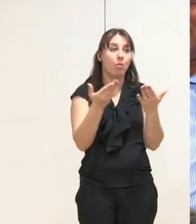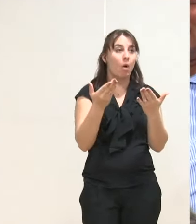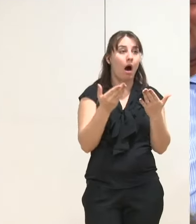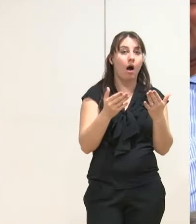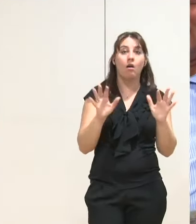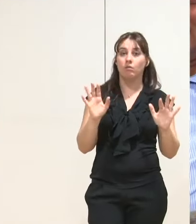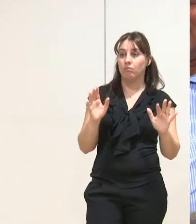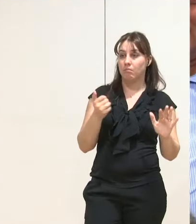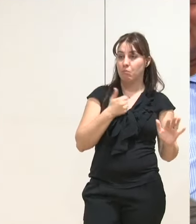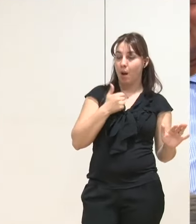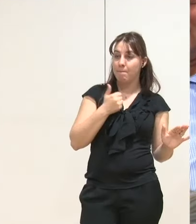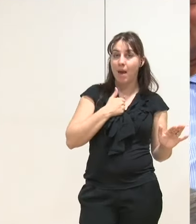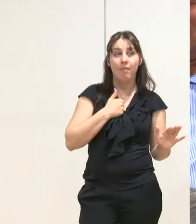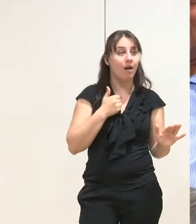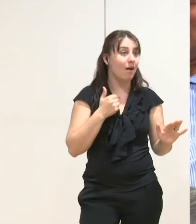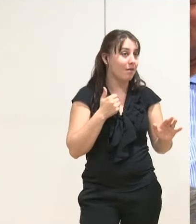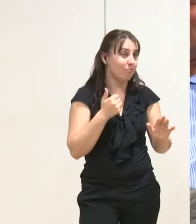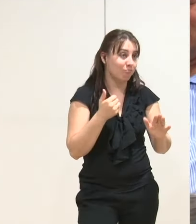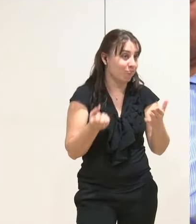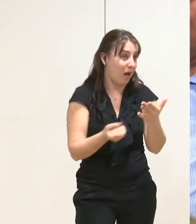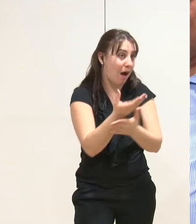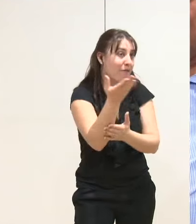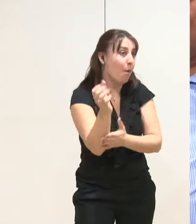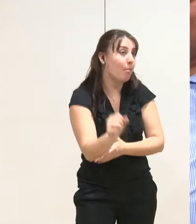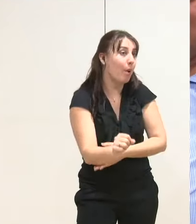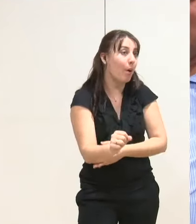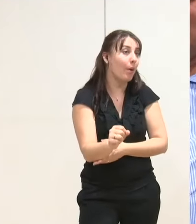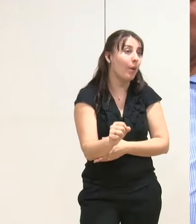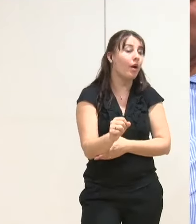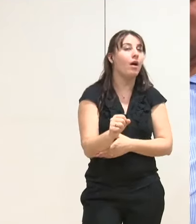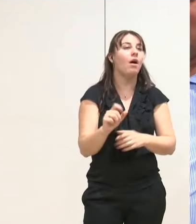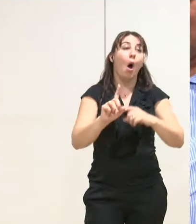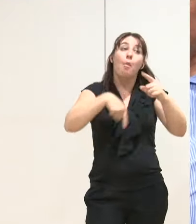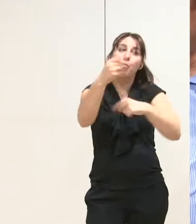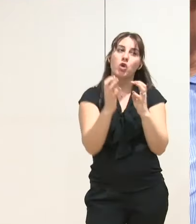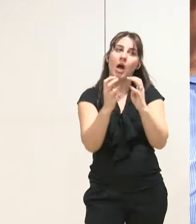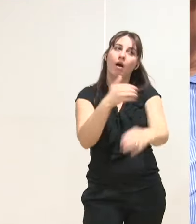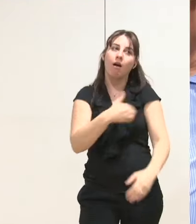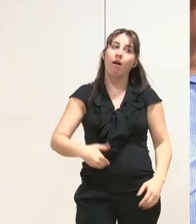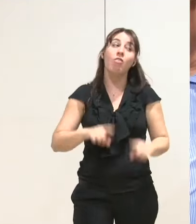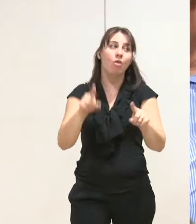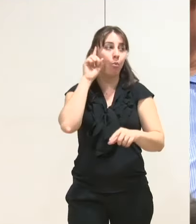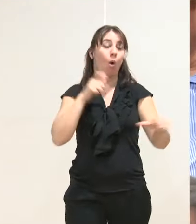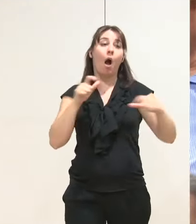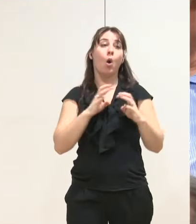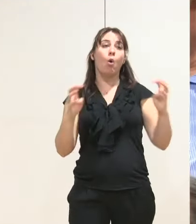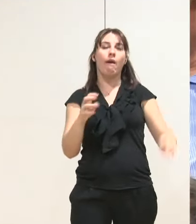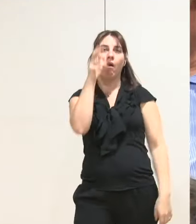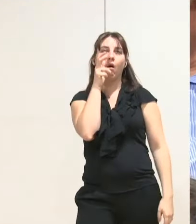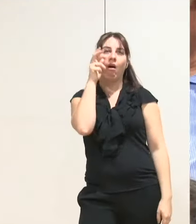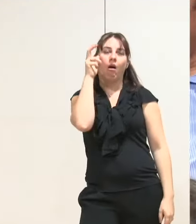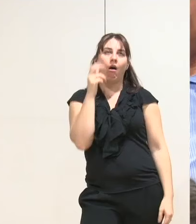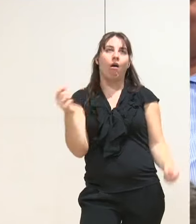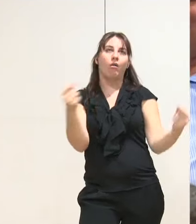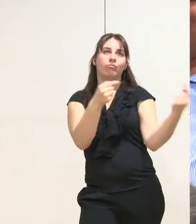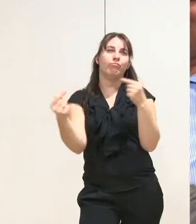transmis mais moi je vous donnerai alors peut-être pas au cours du prochain conseil pour épargner tous no collègues mais je vous donnerai